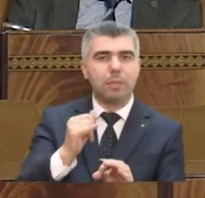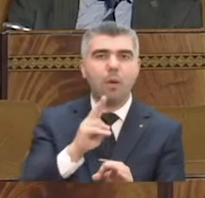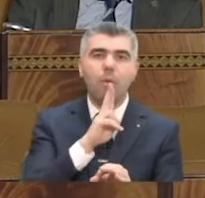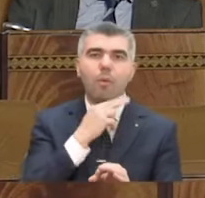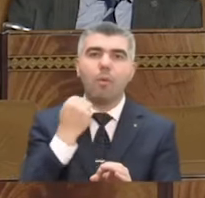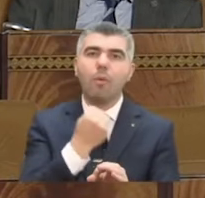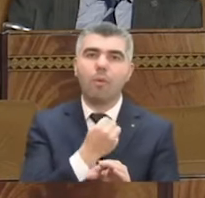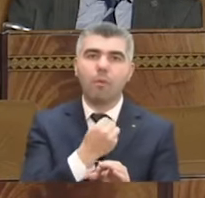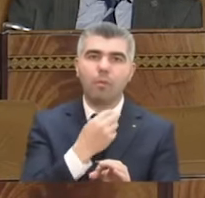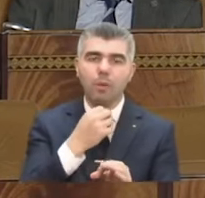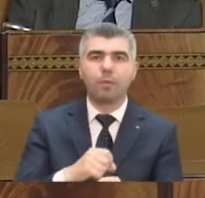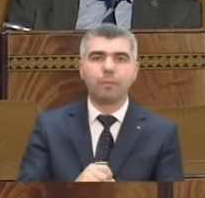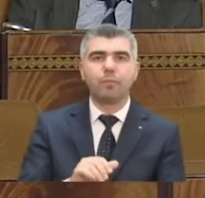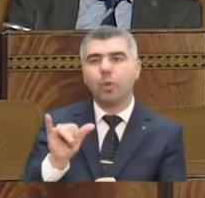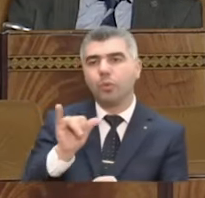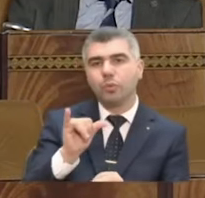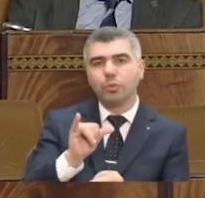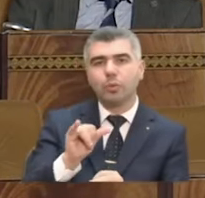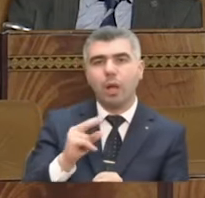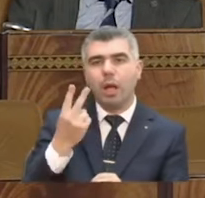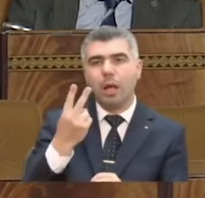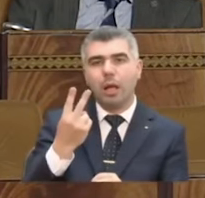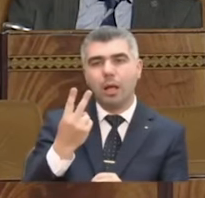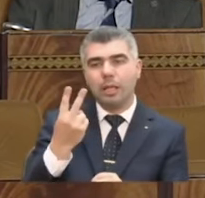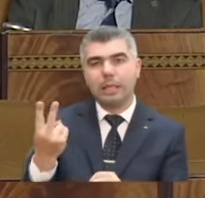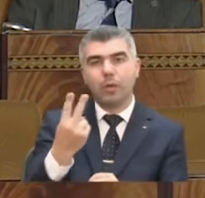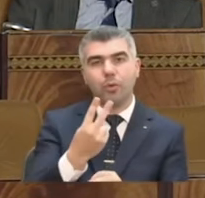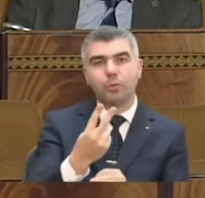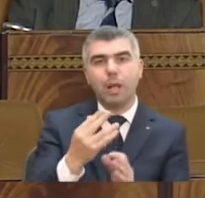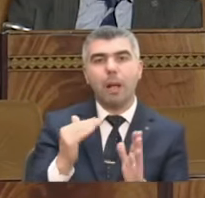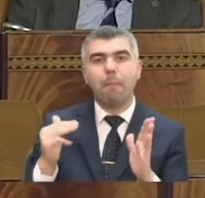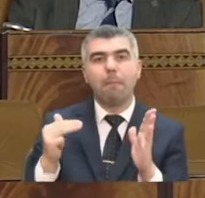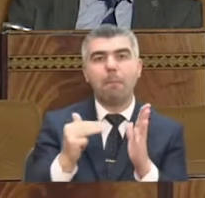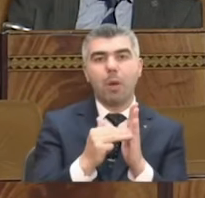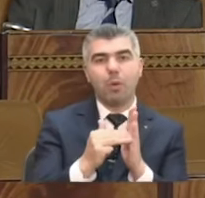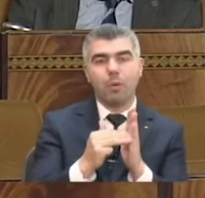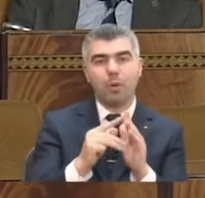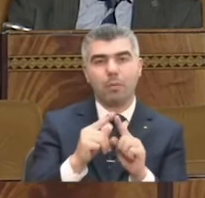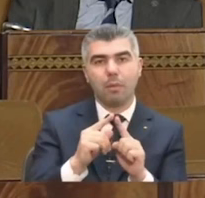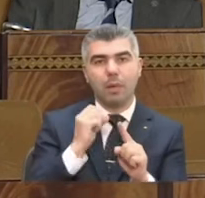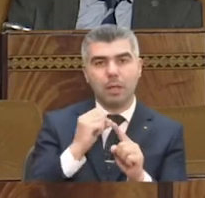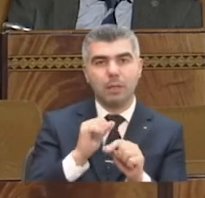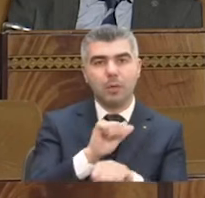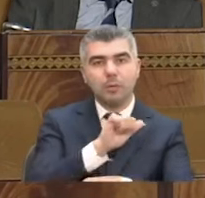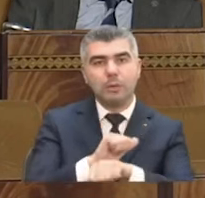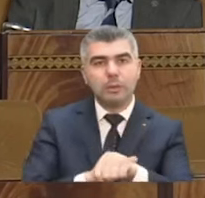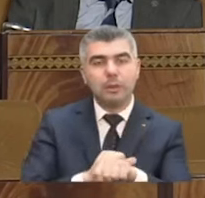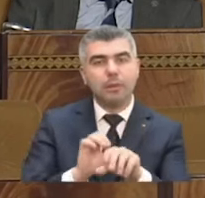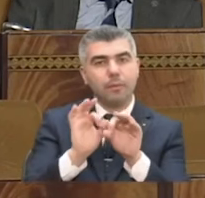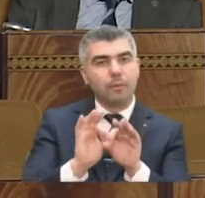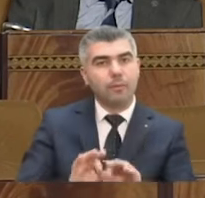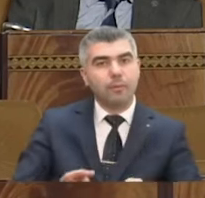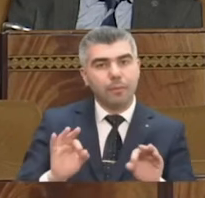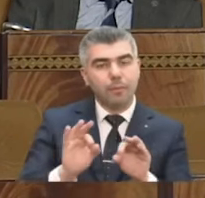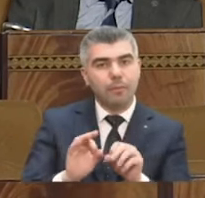الحكومة. شنو وجدتوا ال 22 مليون اللي داخلة فرش الحماية الاجتماعية؟ علما ان